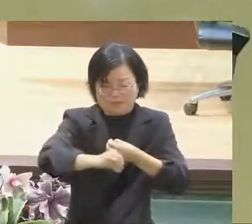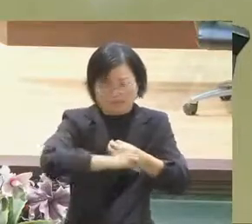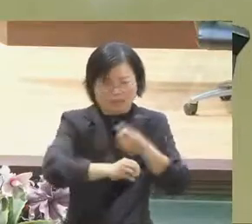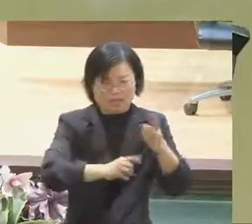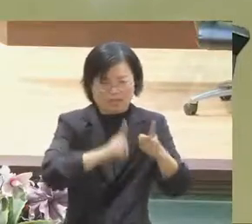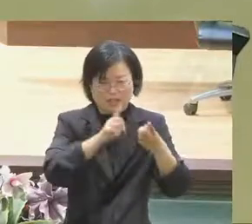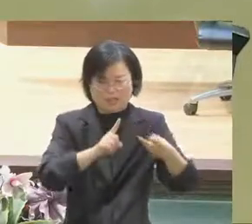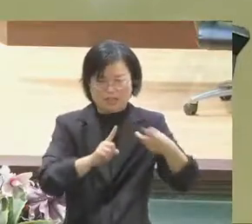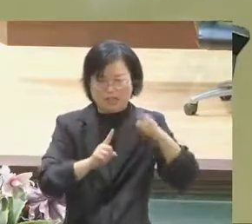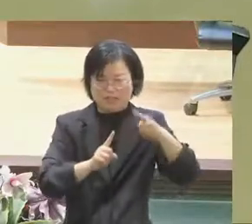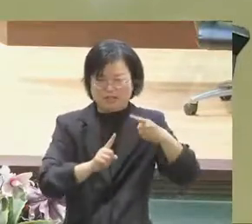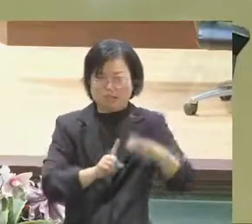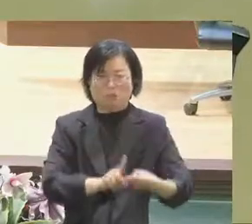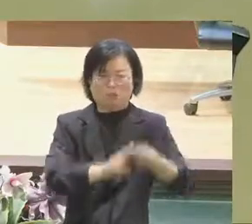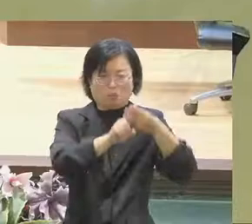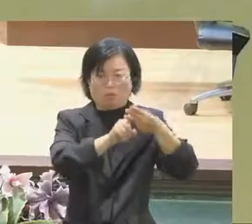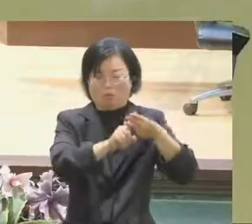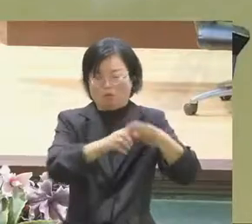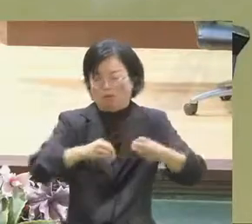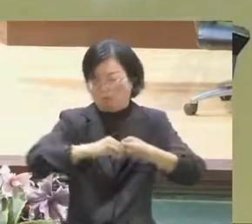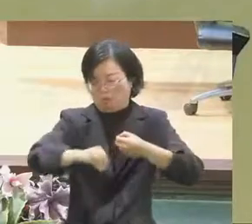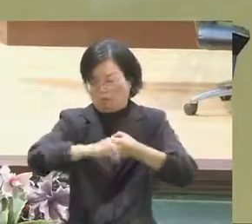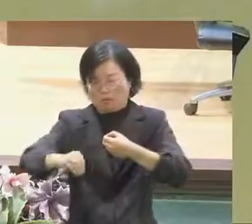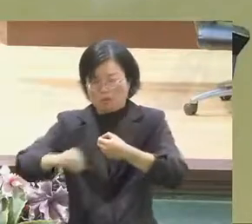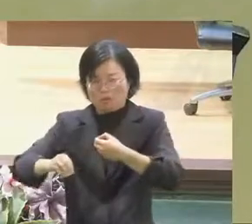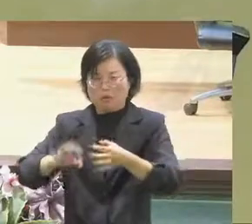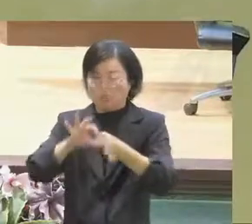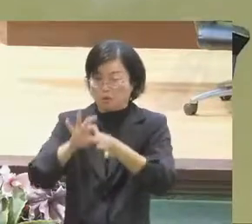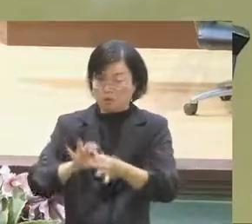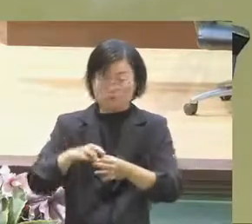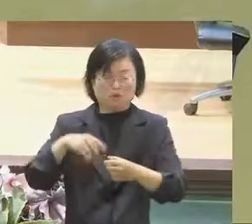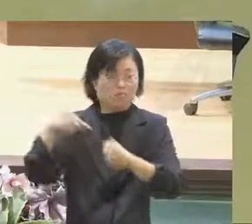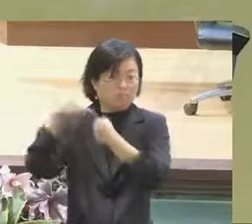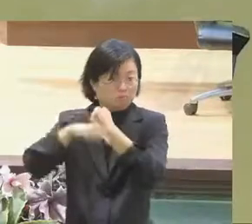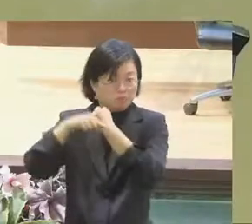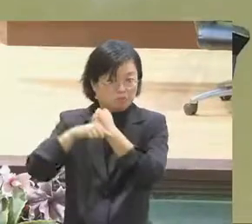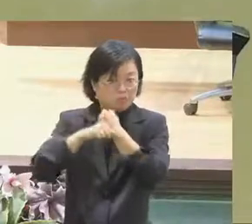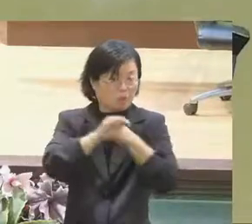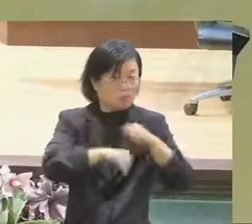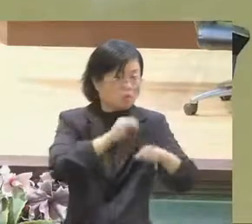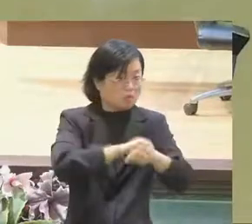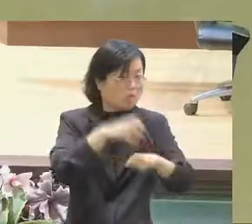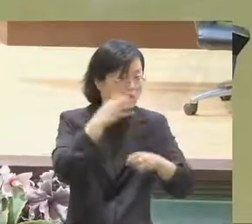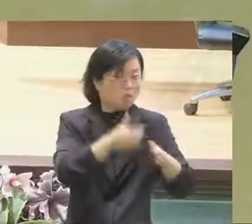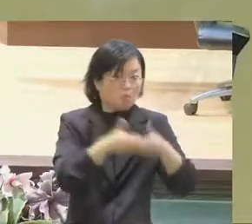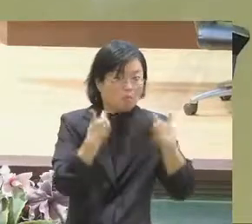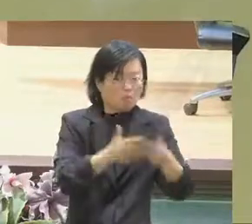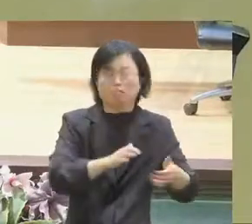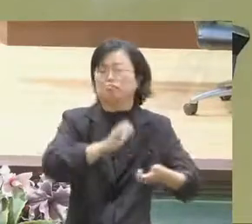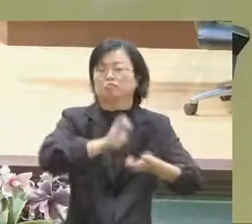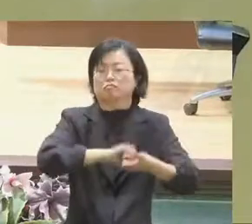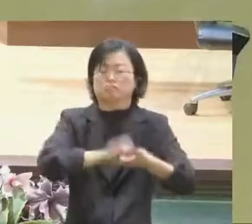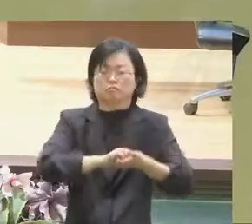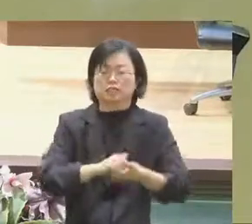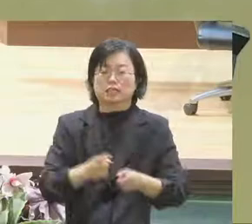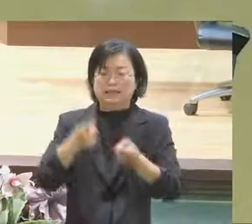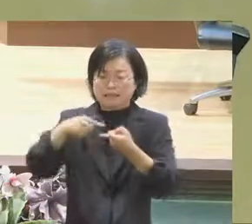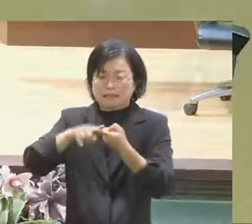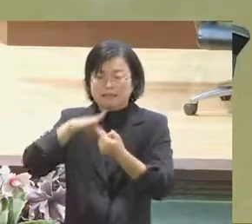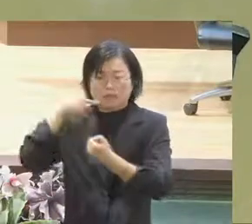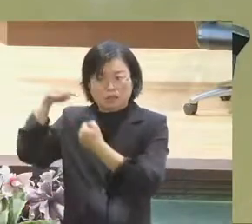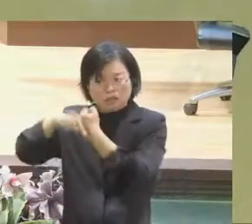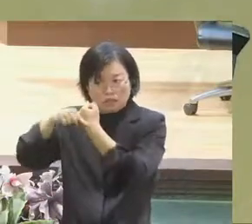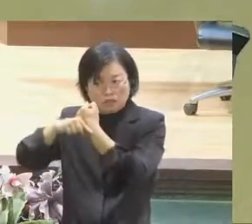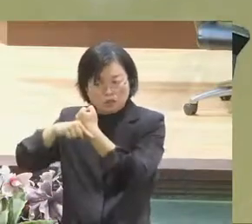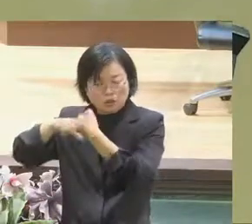一定要先设定一定要有什么成果，而是应该要注重你研究当中发现到的新的可能观察。那所